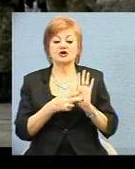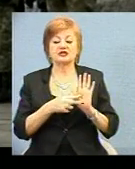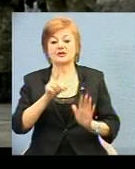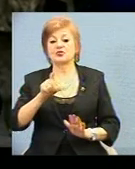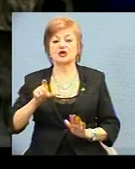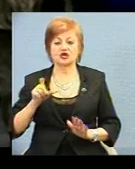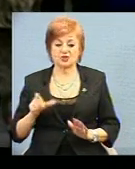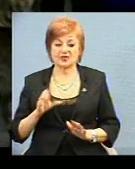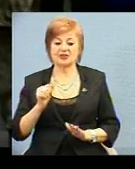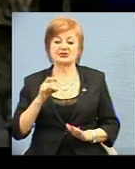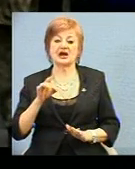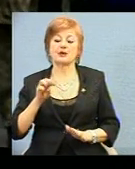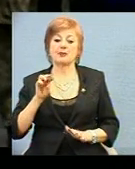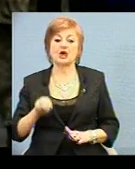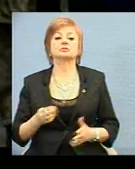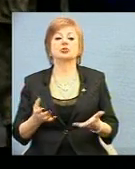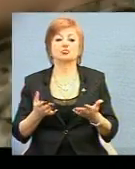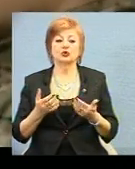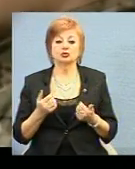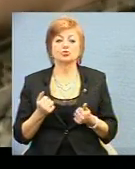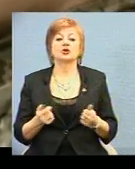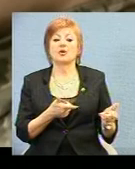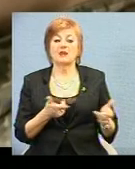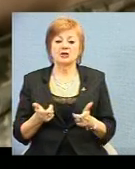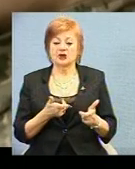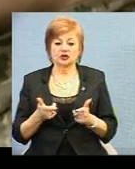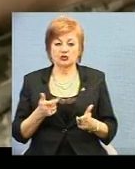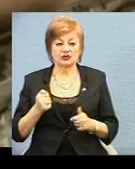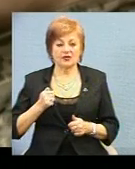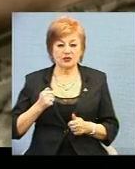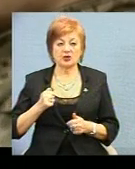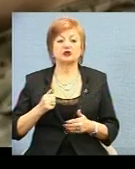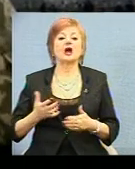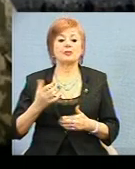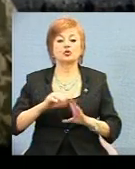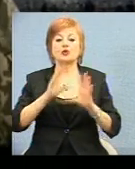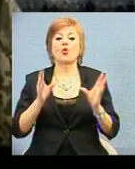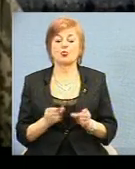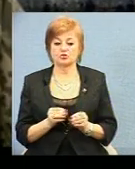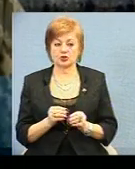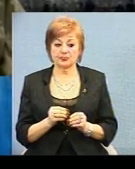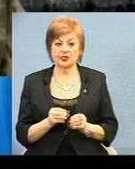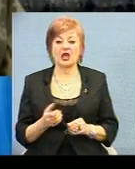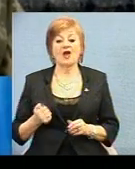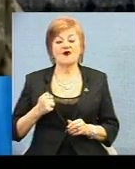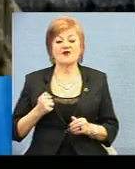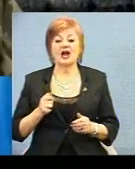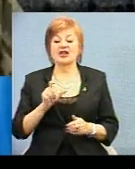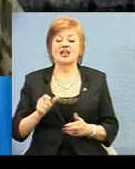військовослужбовців Сармату отримали початкові знання з військової підготовки. Попереду курс загальної. Так як